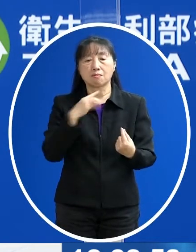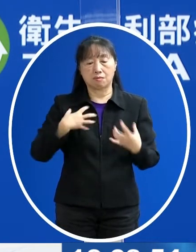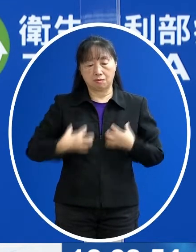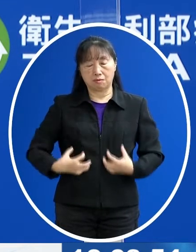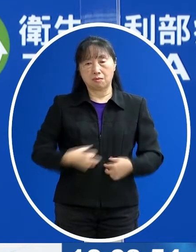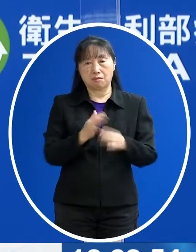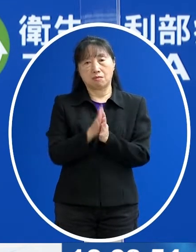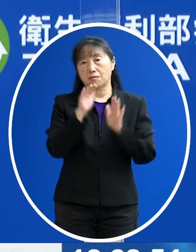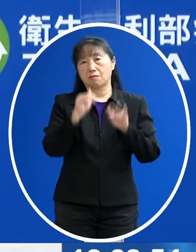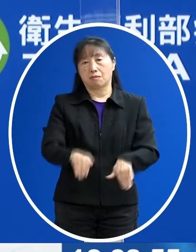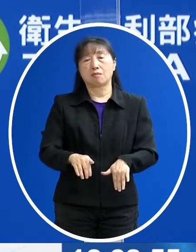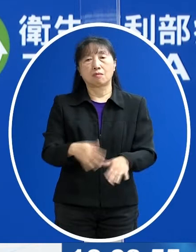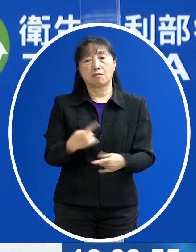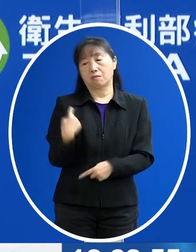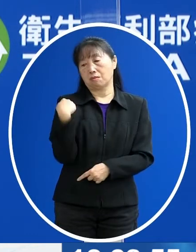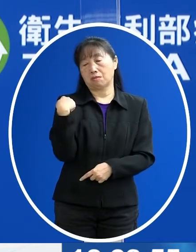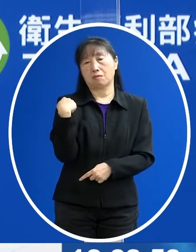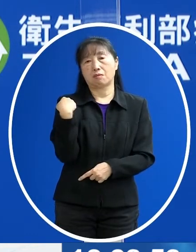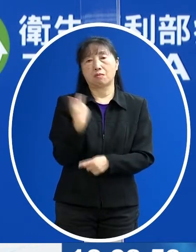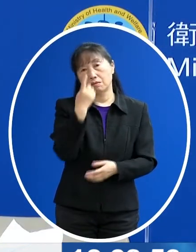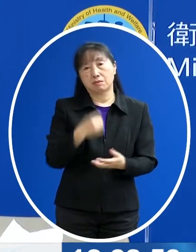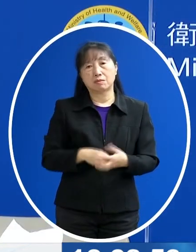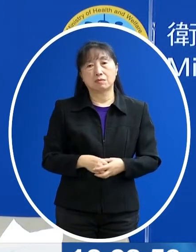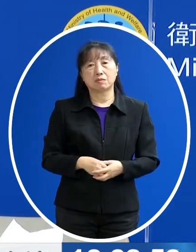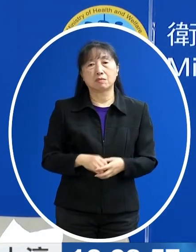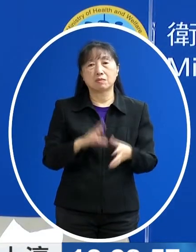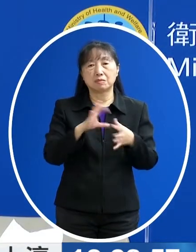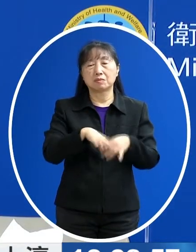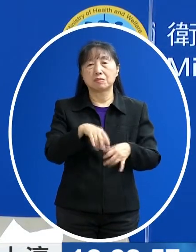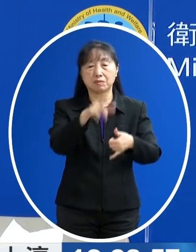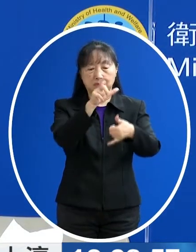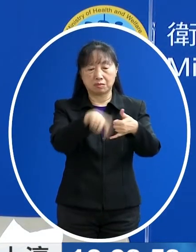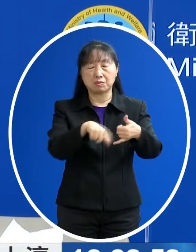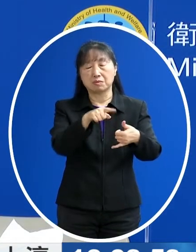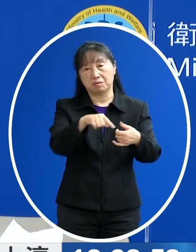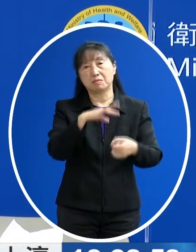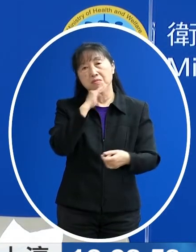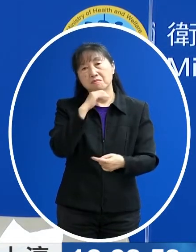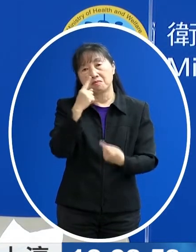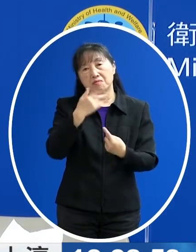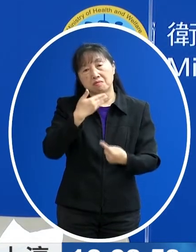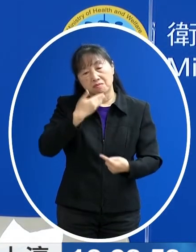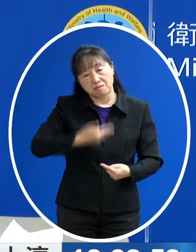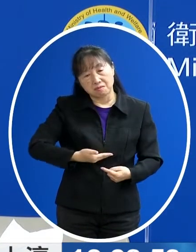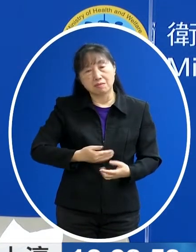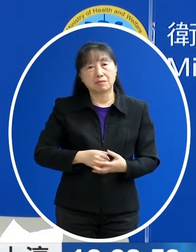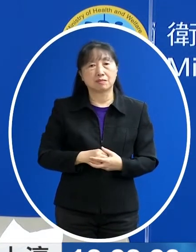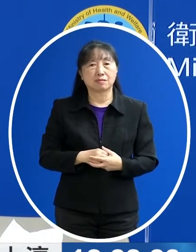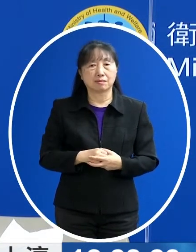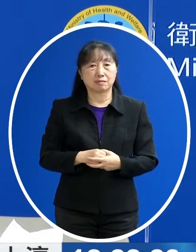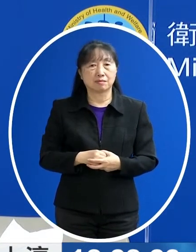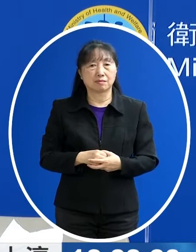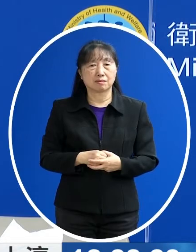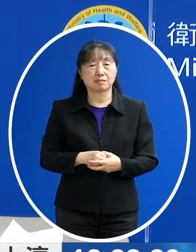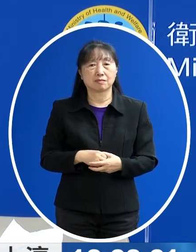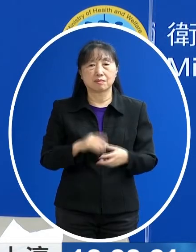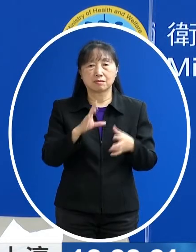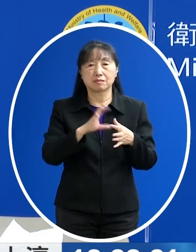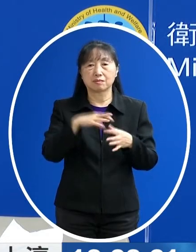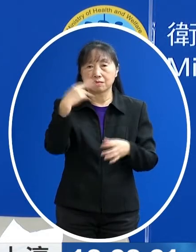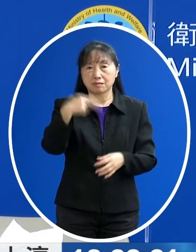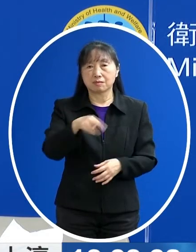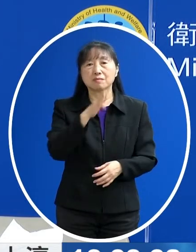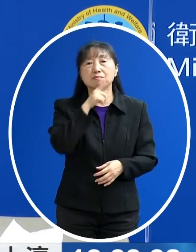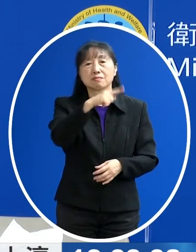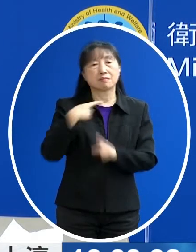于昨日病逝。 他的年纪也是比较大的，那也此外他有